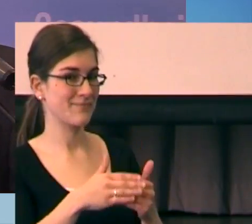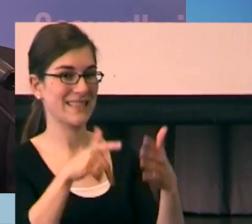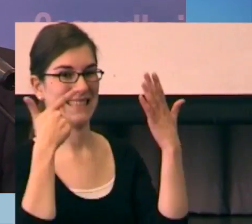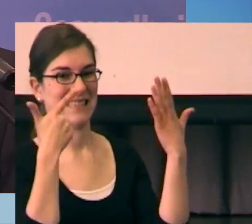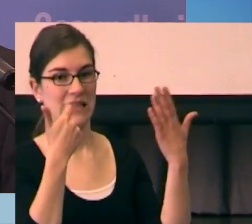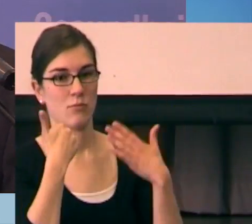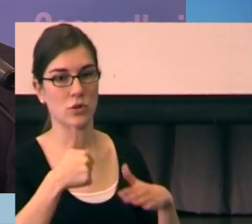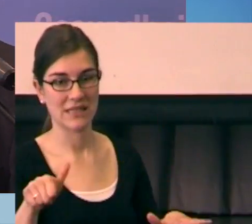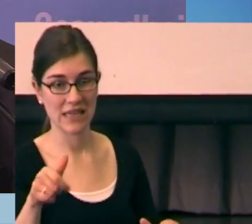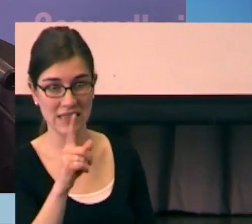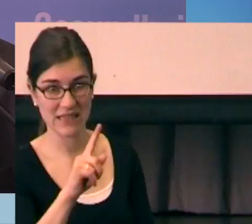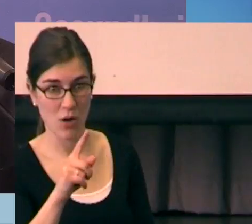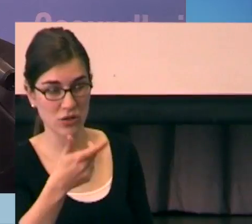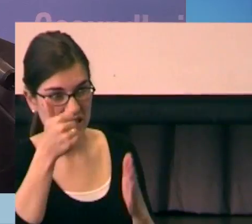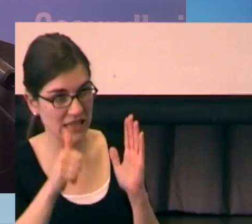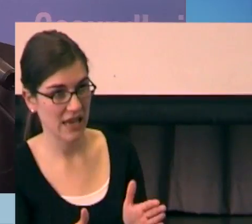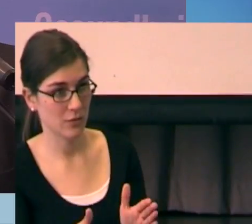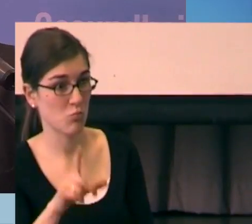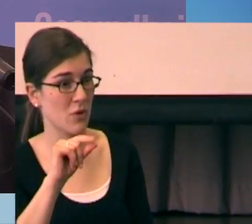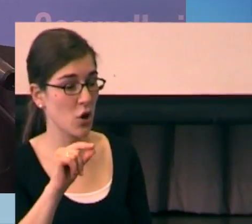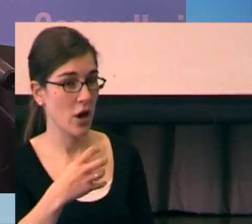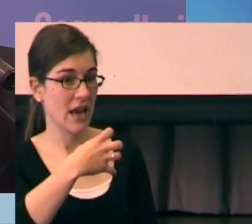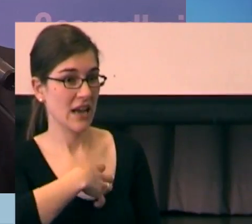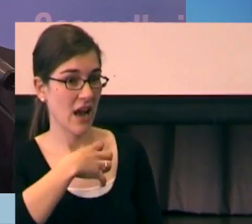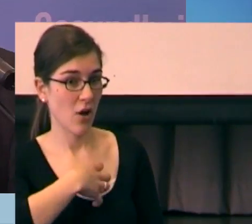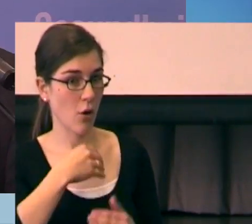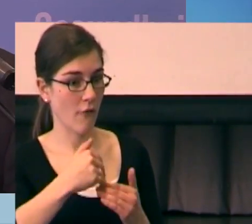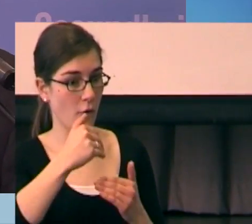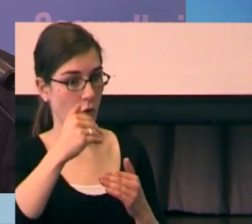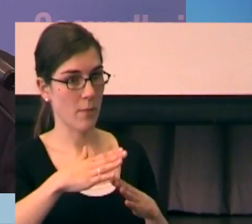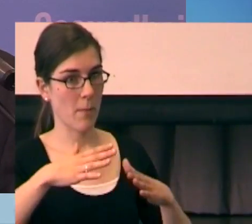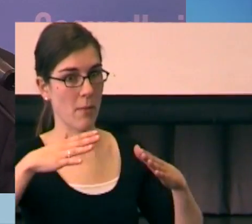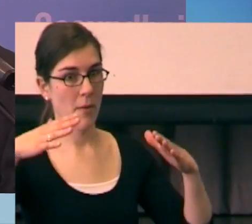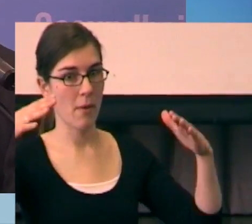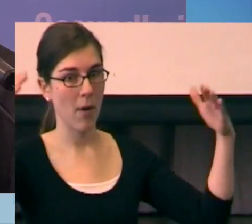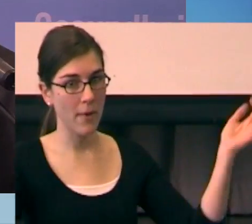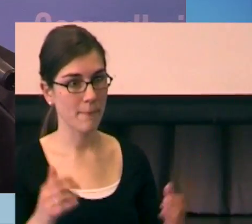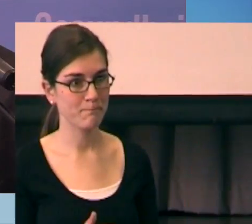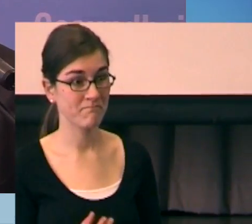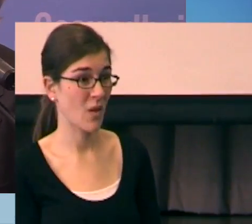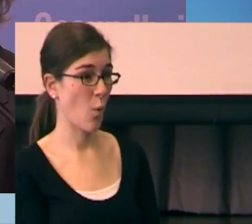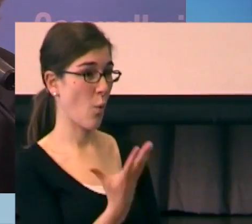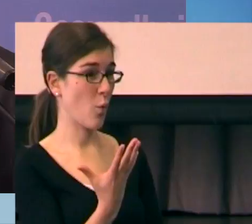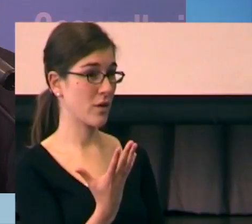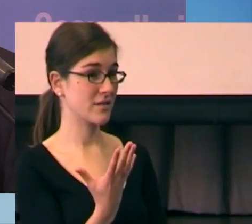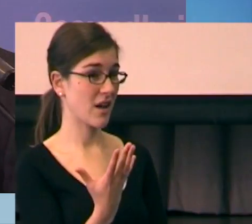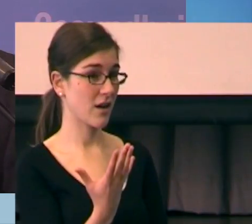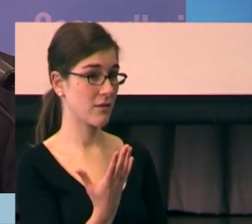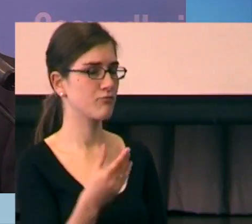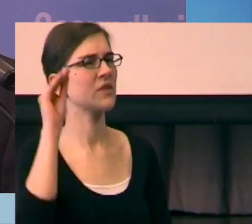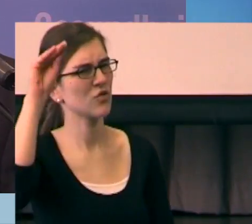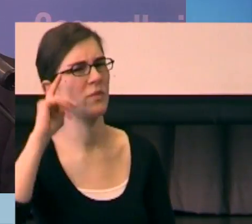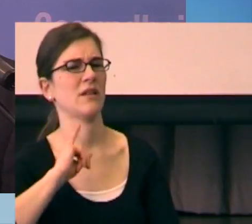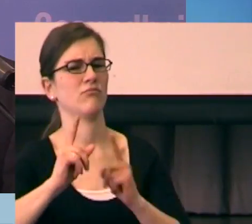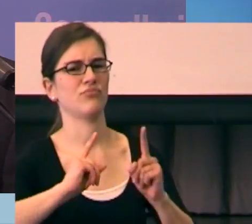.600, das heißt die Erkrankungshäufigkeit steigt. Die Ursachen, können wir vielleicht nachher noch